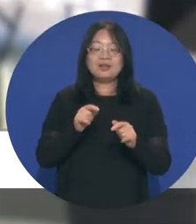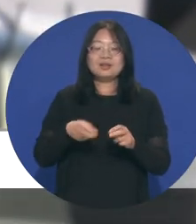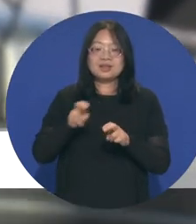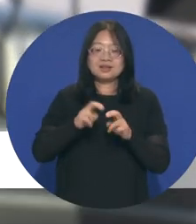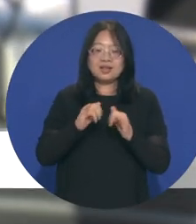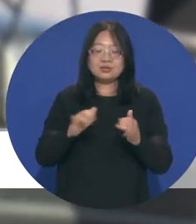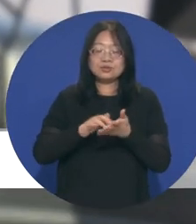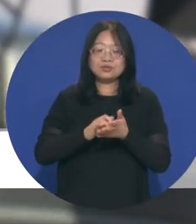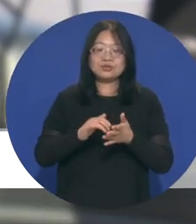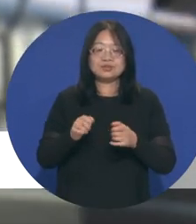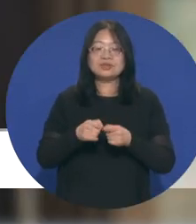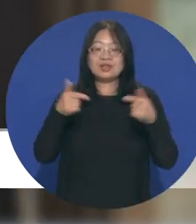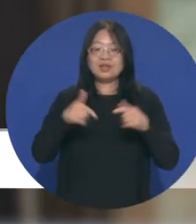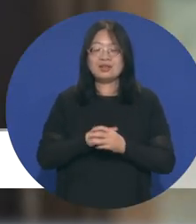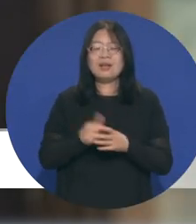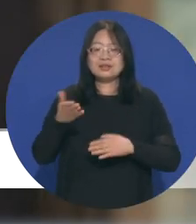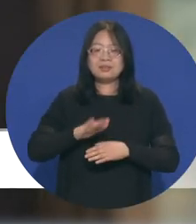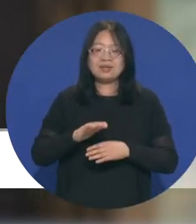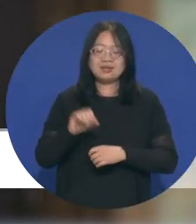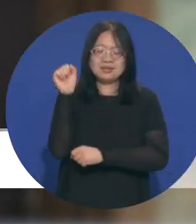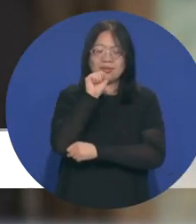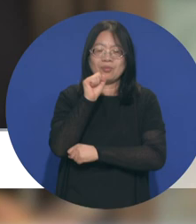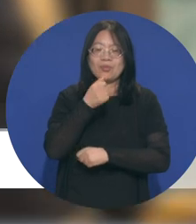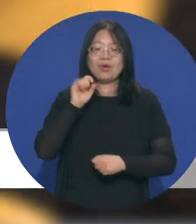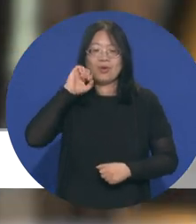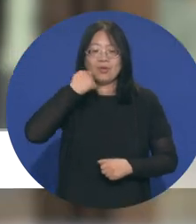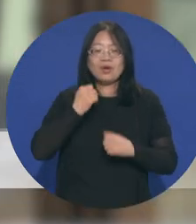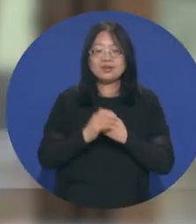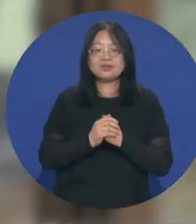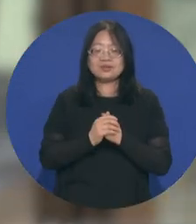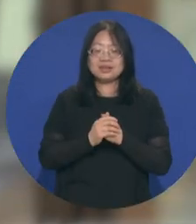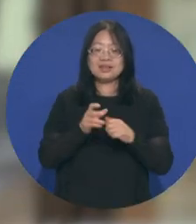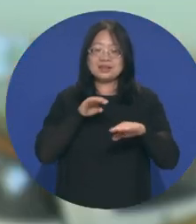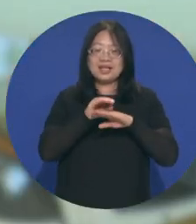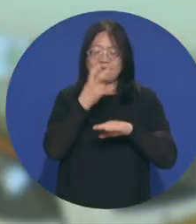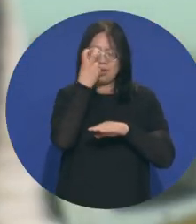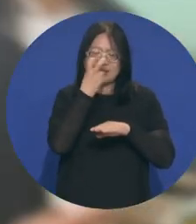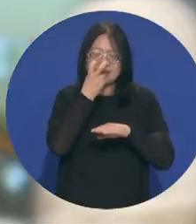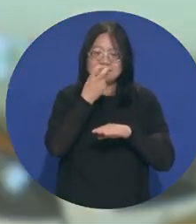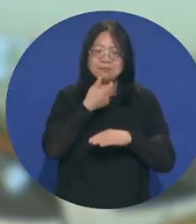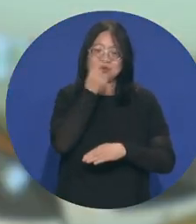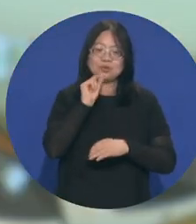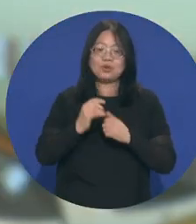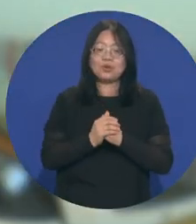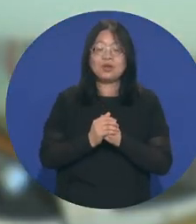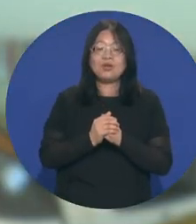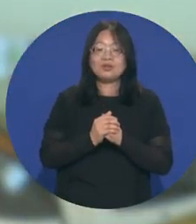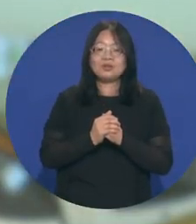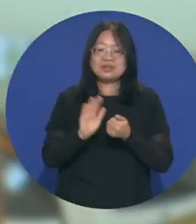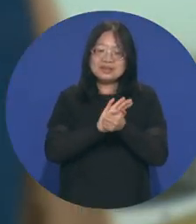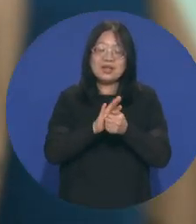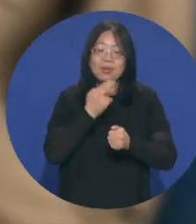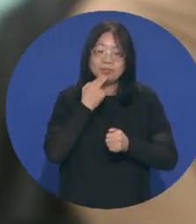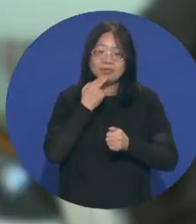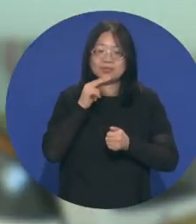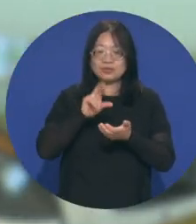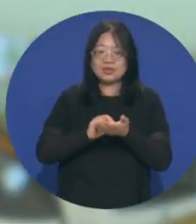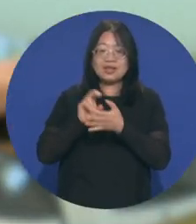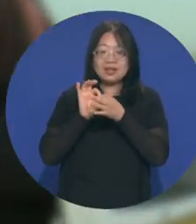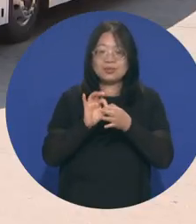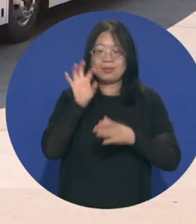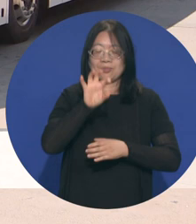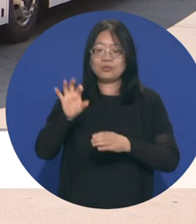여전히 난폭 운전과 차량 관리 미흡 운전 종사자의 불친절 등 반복적인 문제가 제기되고 있는